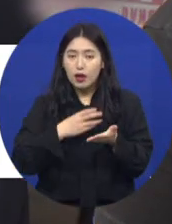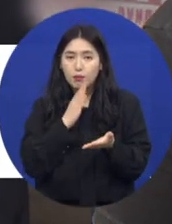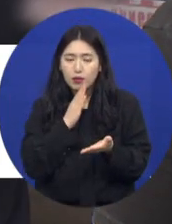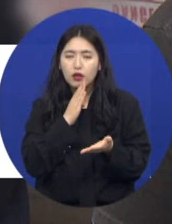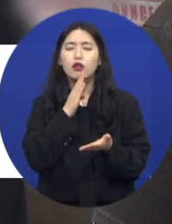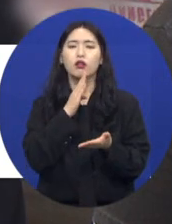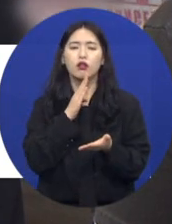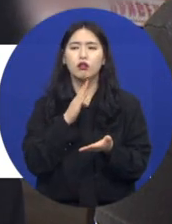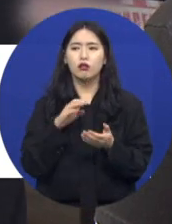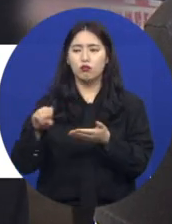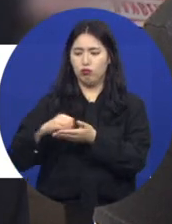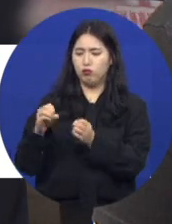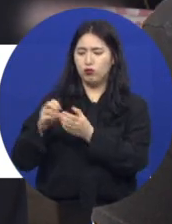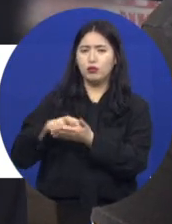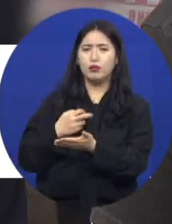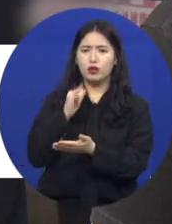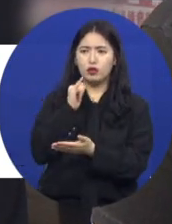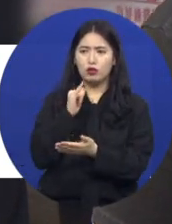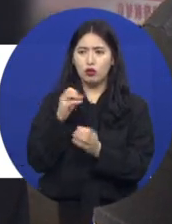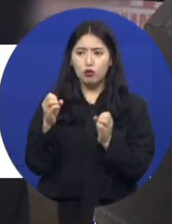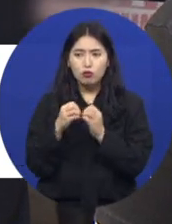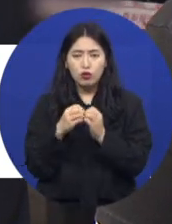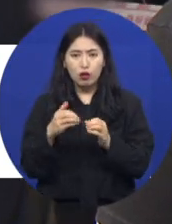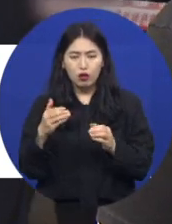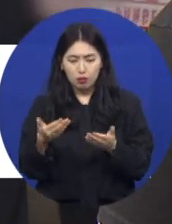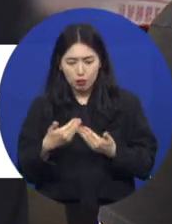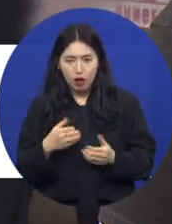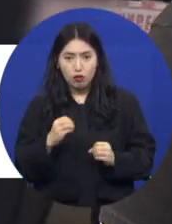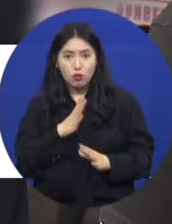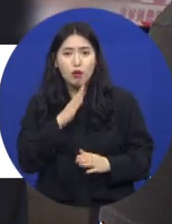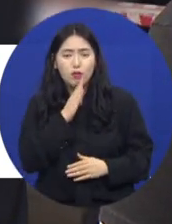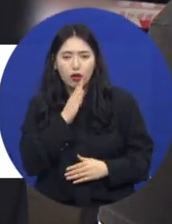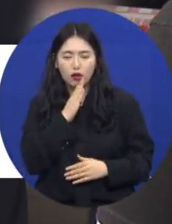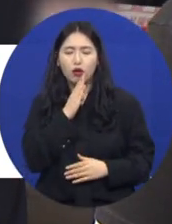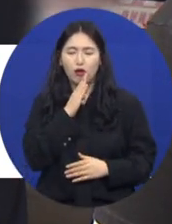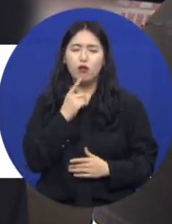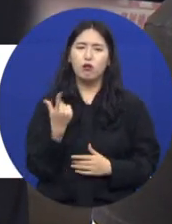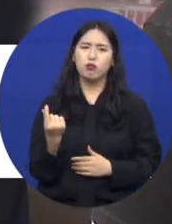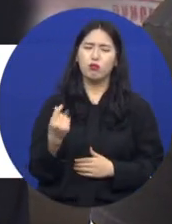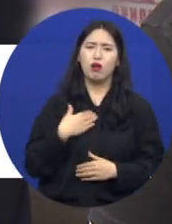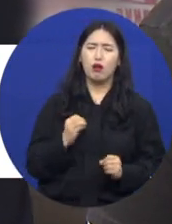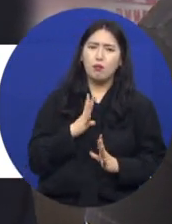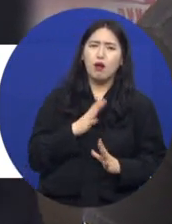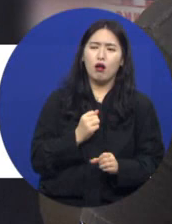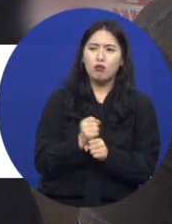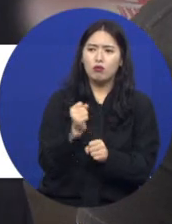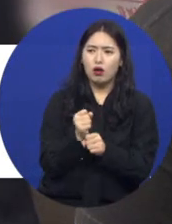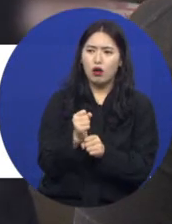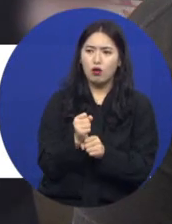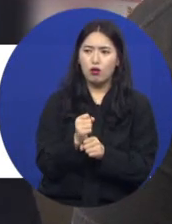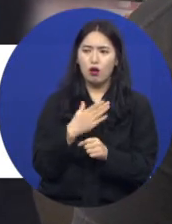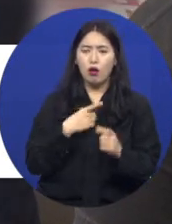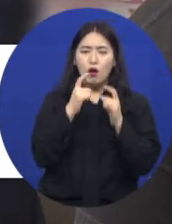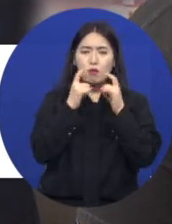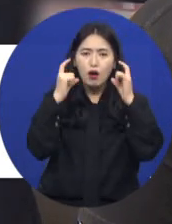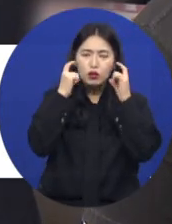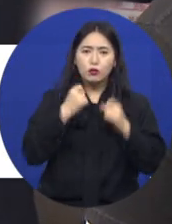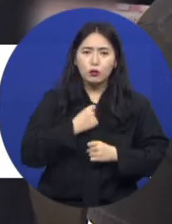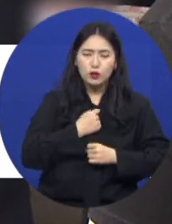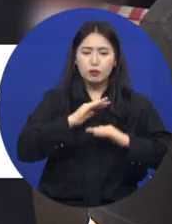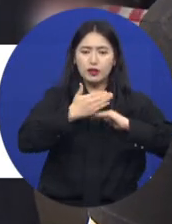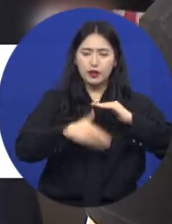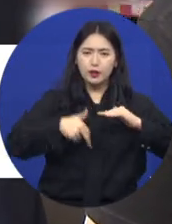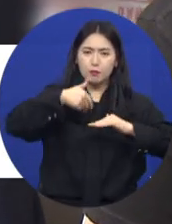네, 안전문자. 문자 받고 좀 놀라셨겠네요? 네, 좀 당황스러웠어요. 우리 진짜 조심하게 마스크하고 계단